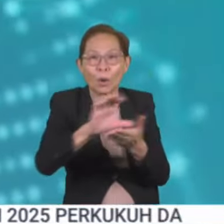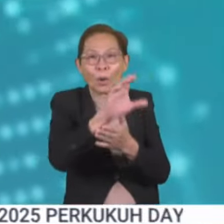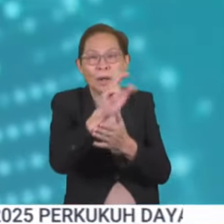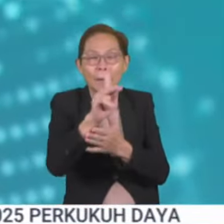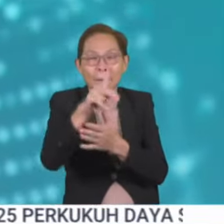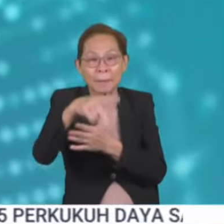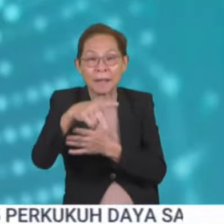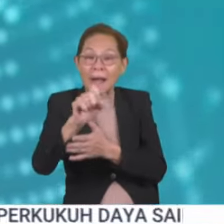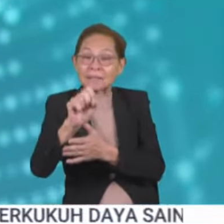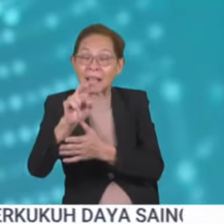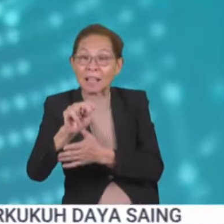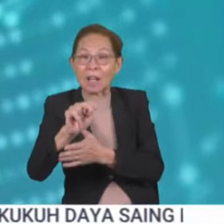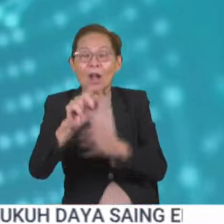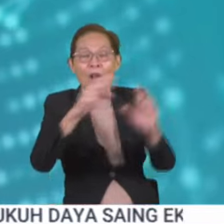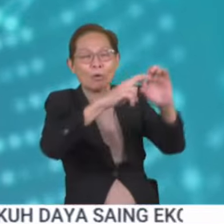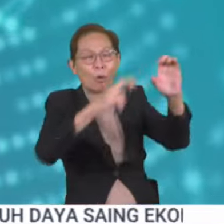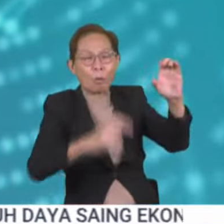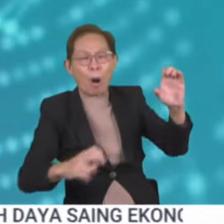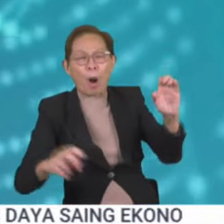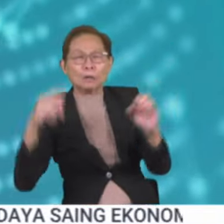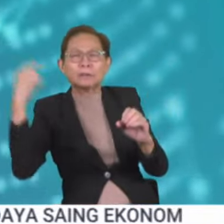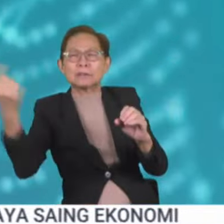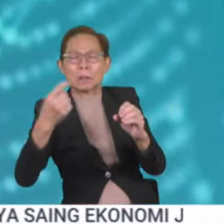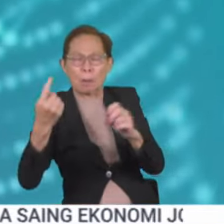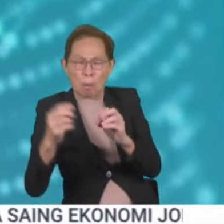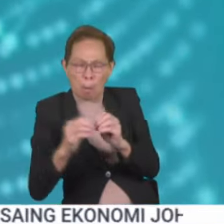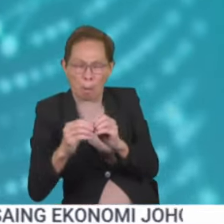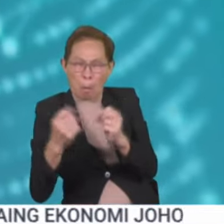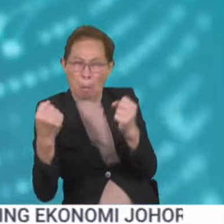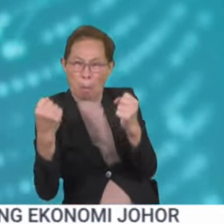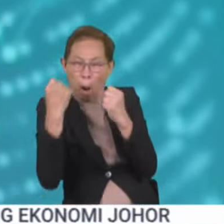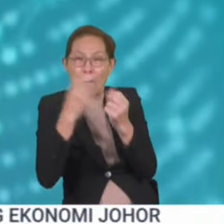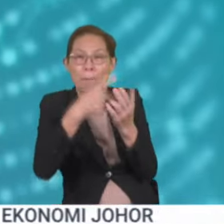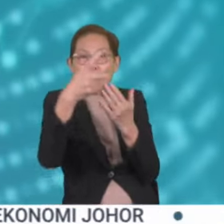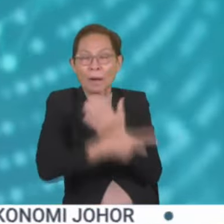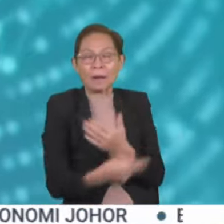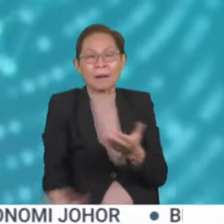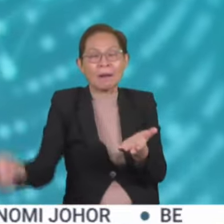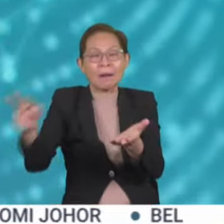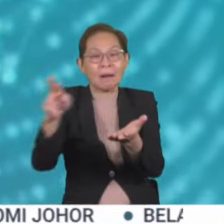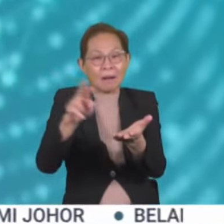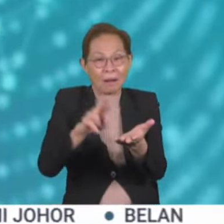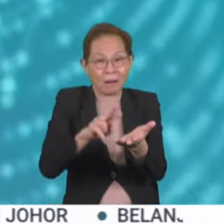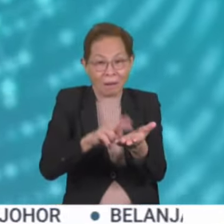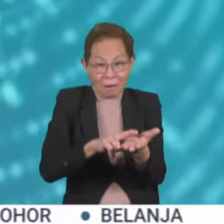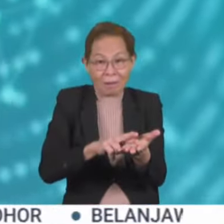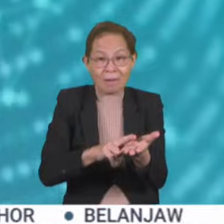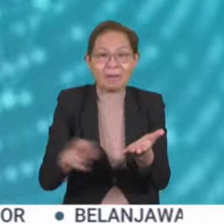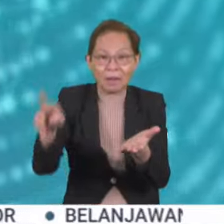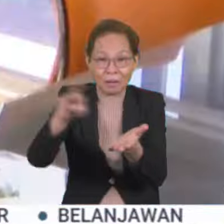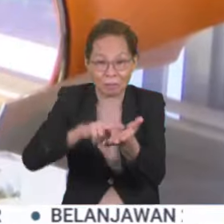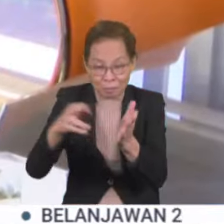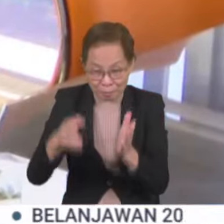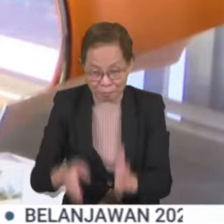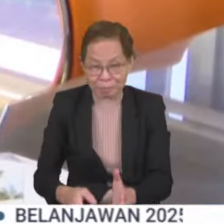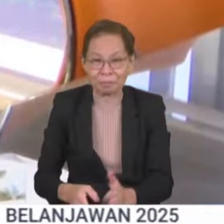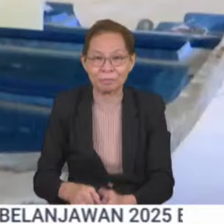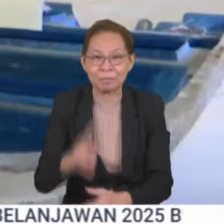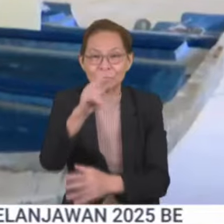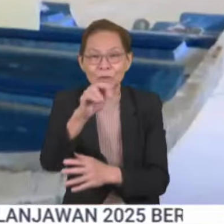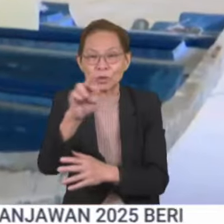Lumut sentiasa memperkasa program dan latihan sedia ada. Ikuti laporan disediakan wartawan Nur Ain Abu Bakar.